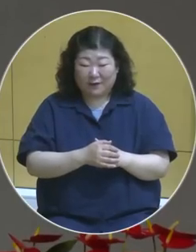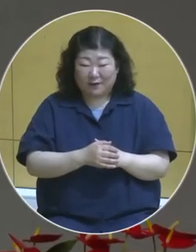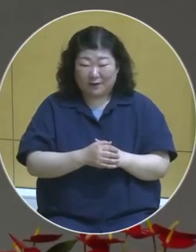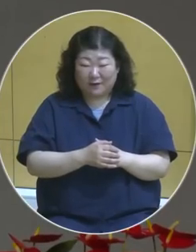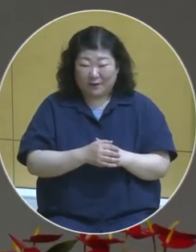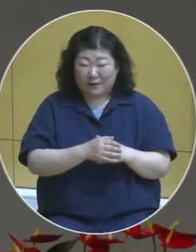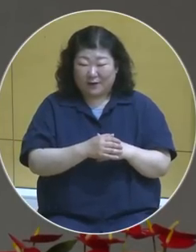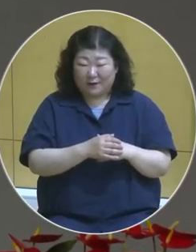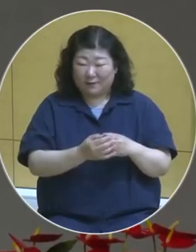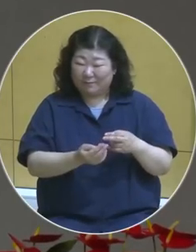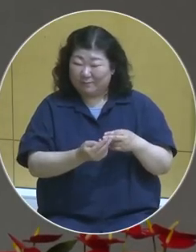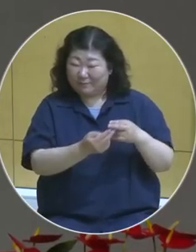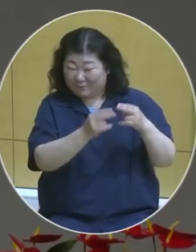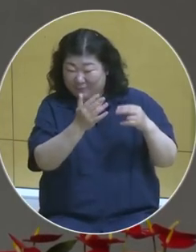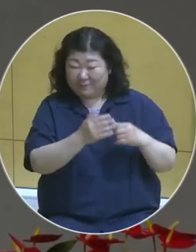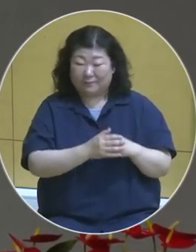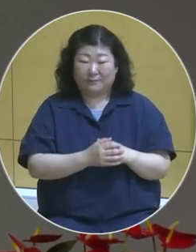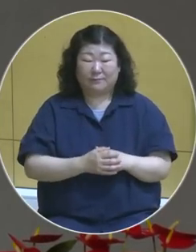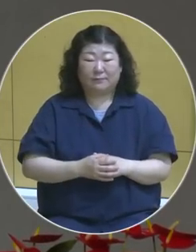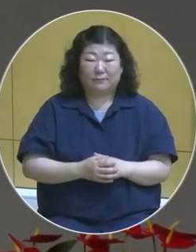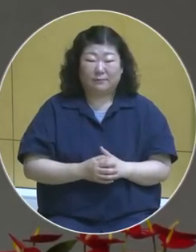큰 역사를 만드는 것입니다.